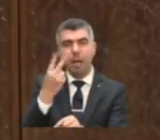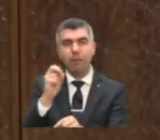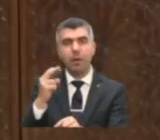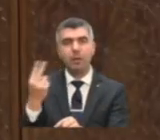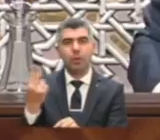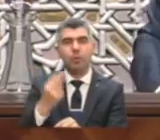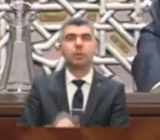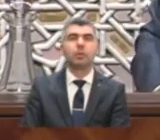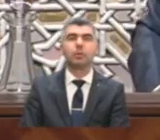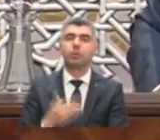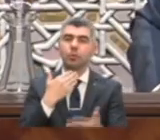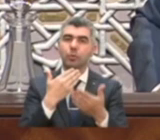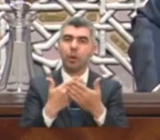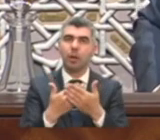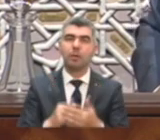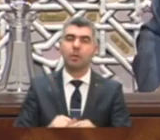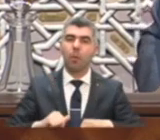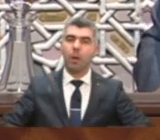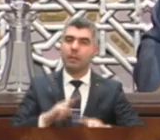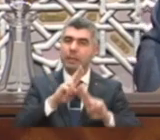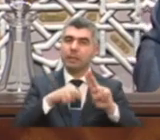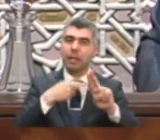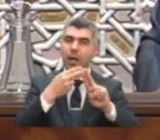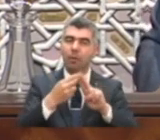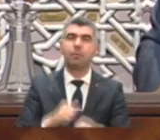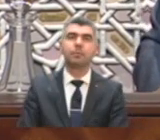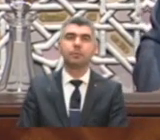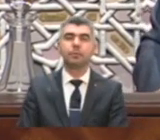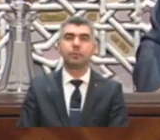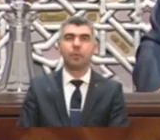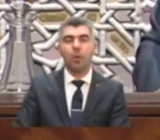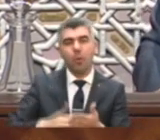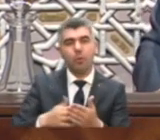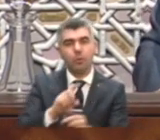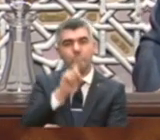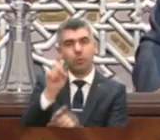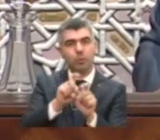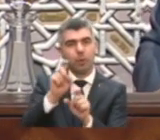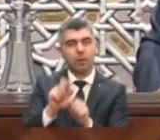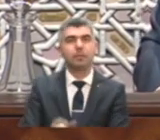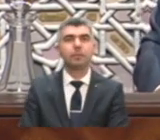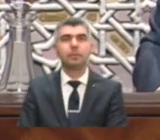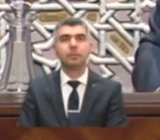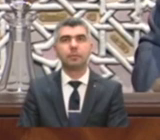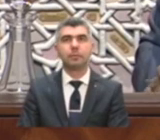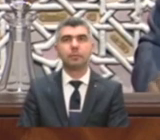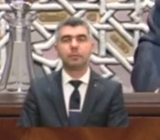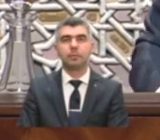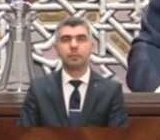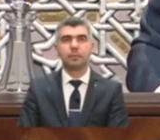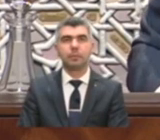2022. وشكرا. شكرا. كلمة لكم السيد الوزير للجواب عن كل هذه الأسئلة. تفضلوا المنصة السيد